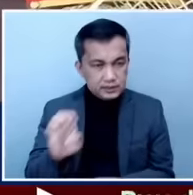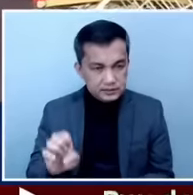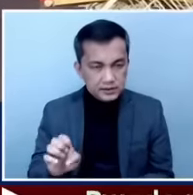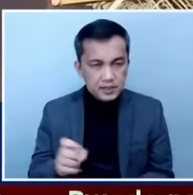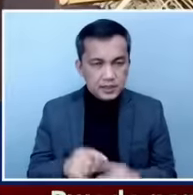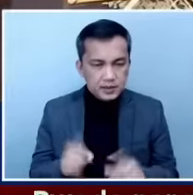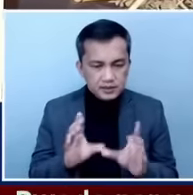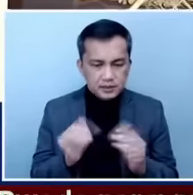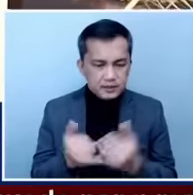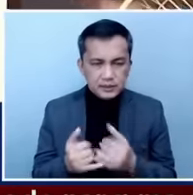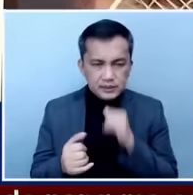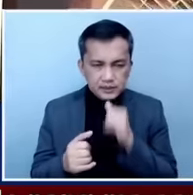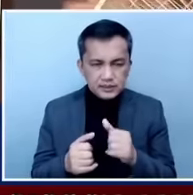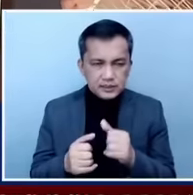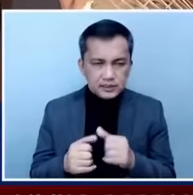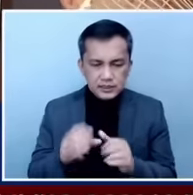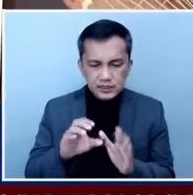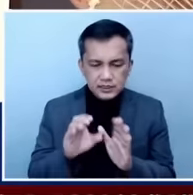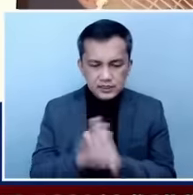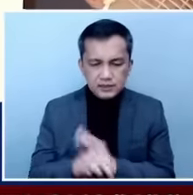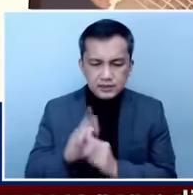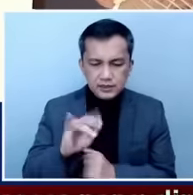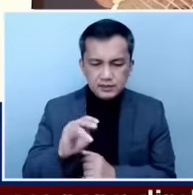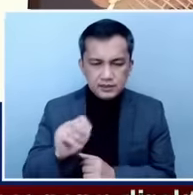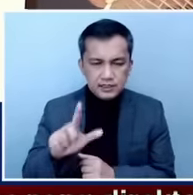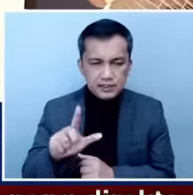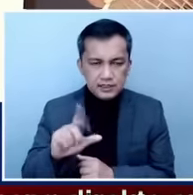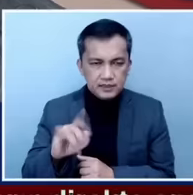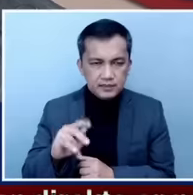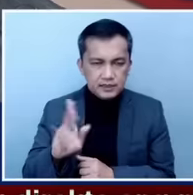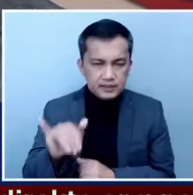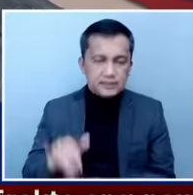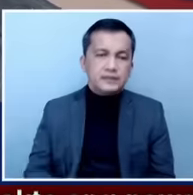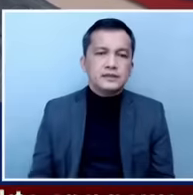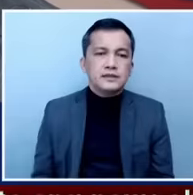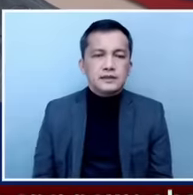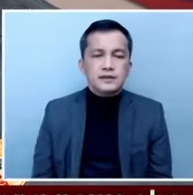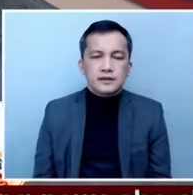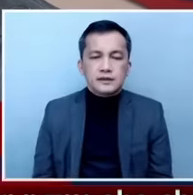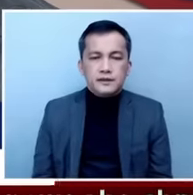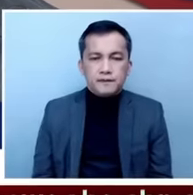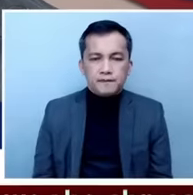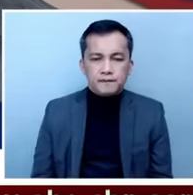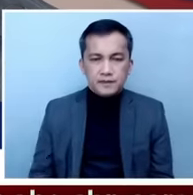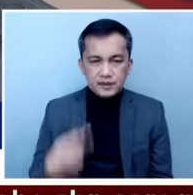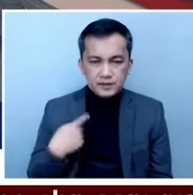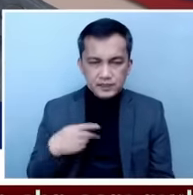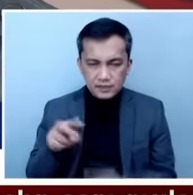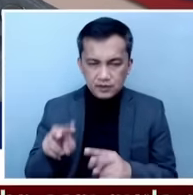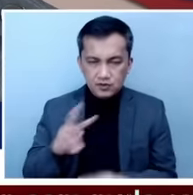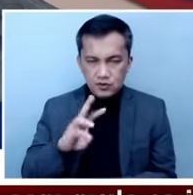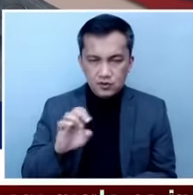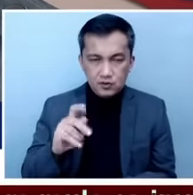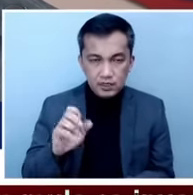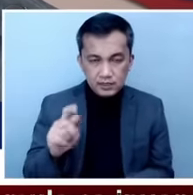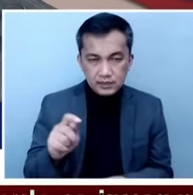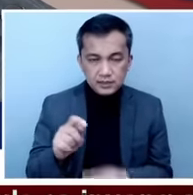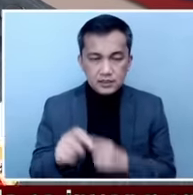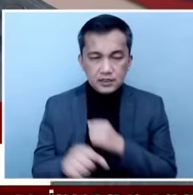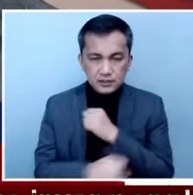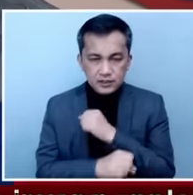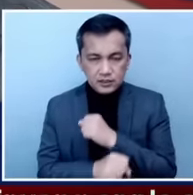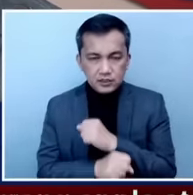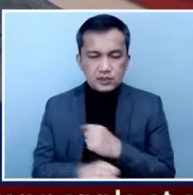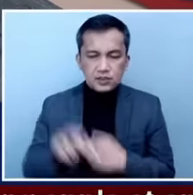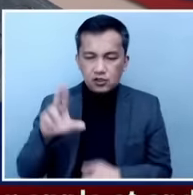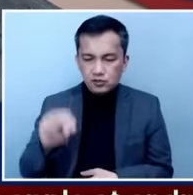pa rin siya ligtas sa criminal liabilities. Meron tayong nakitang warrant of arrest na qualified theft na no bail kasi